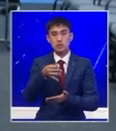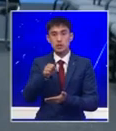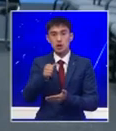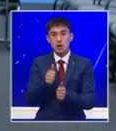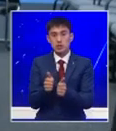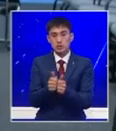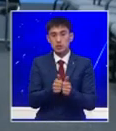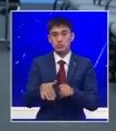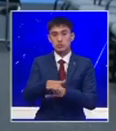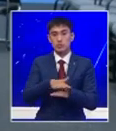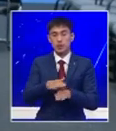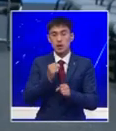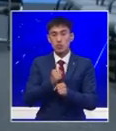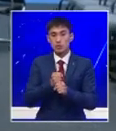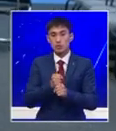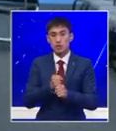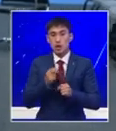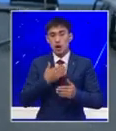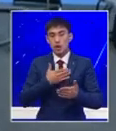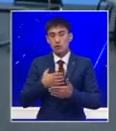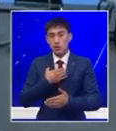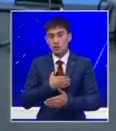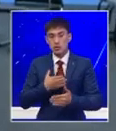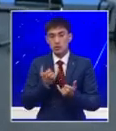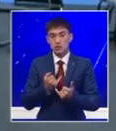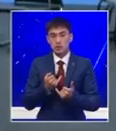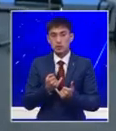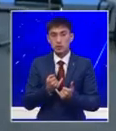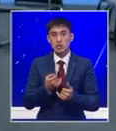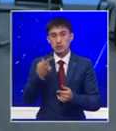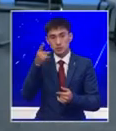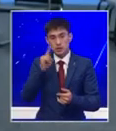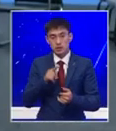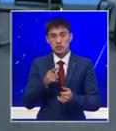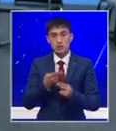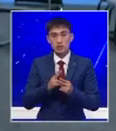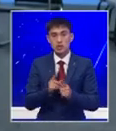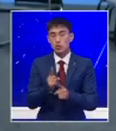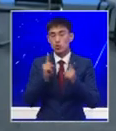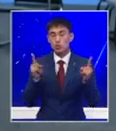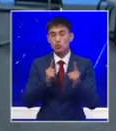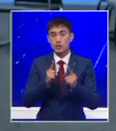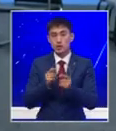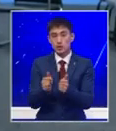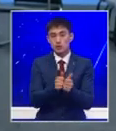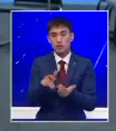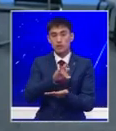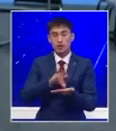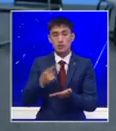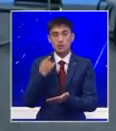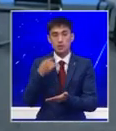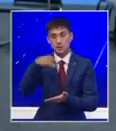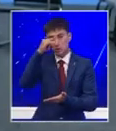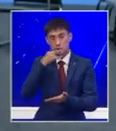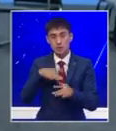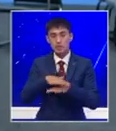агломерации. Работа очень актуальная, она на сегодня на слуху, потому что это самая крупная агломерация в Казахстане и